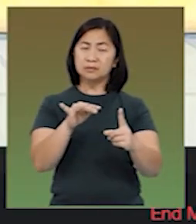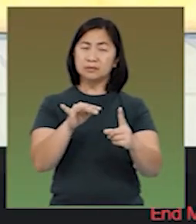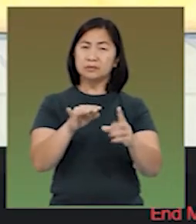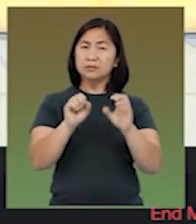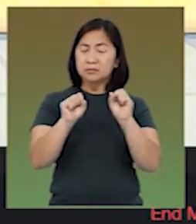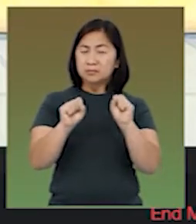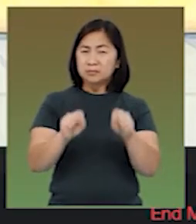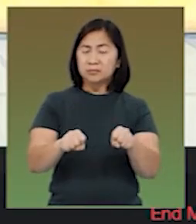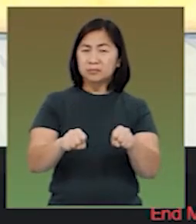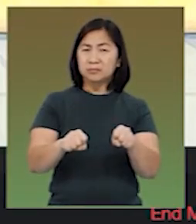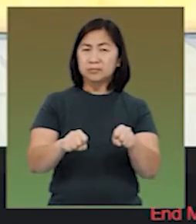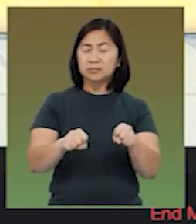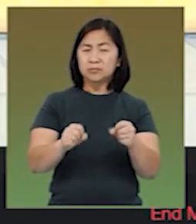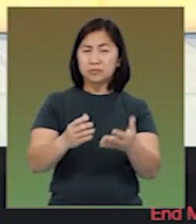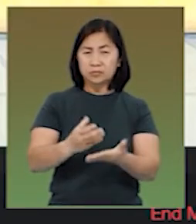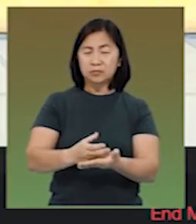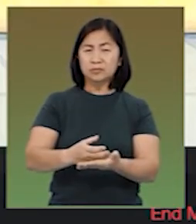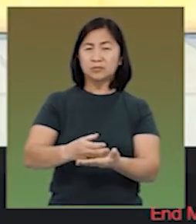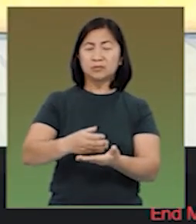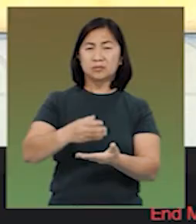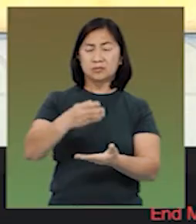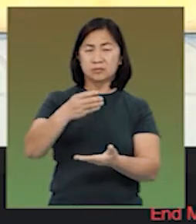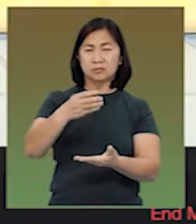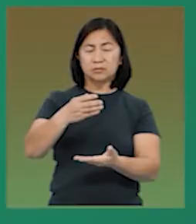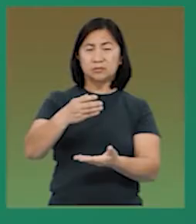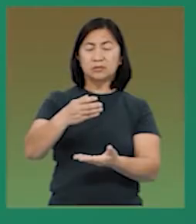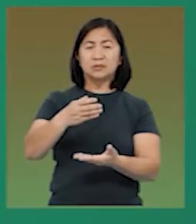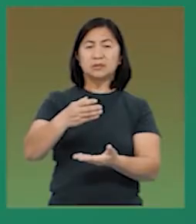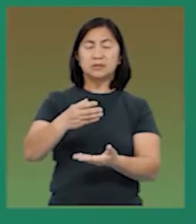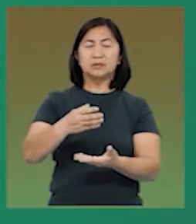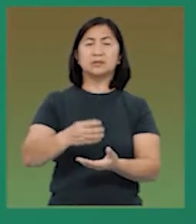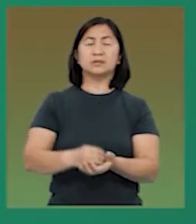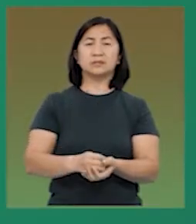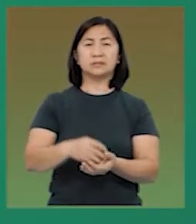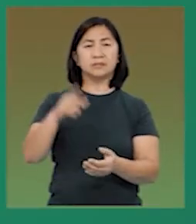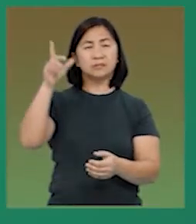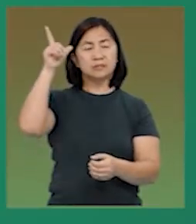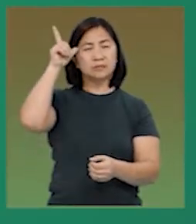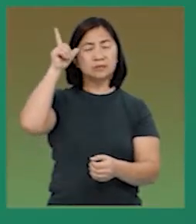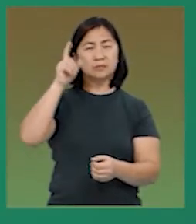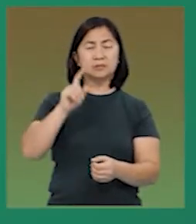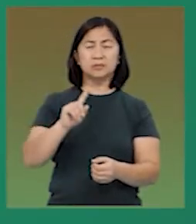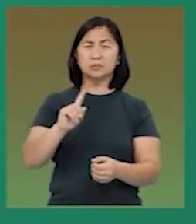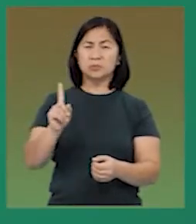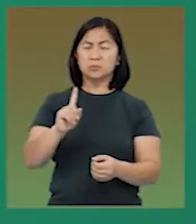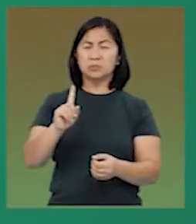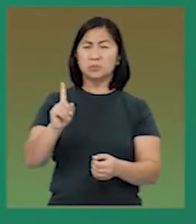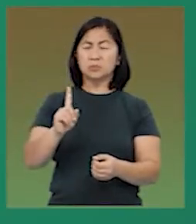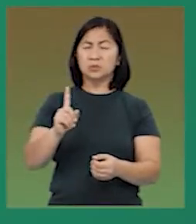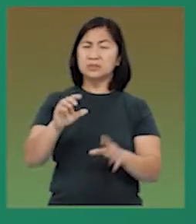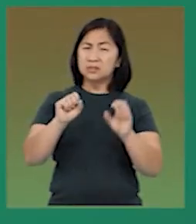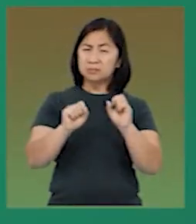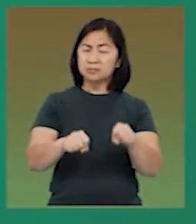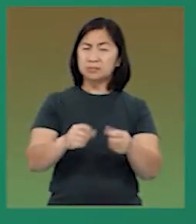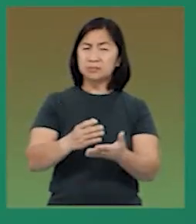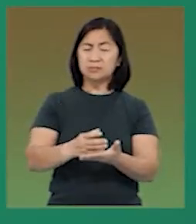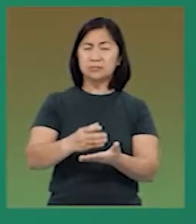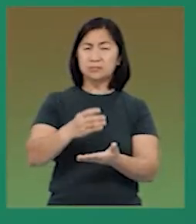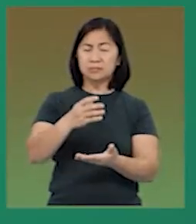Pagmasdang mabuti ang capacity ng lalagyan, Lino. Ano ang capacity ng container na